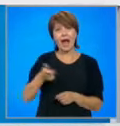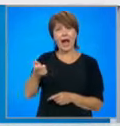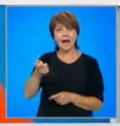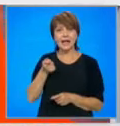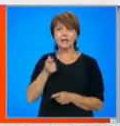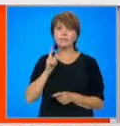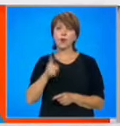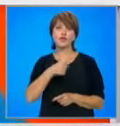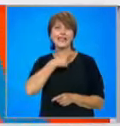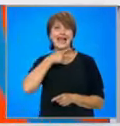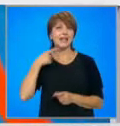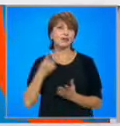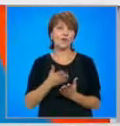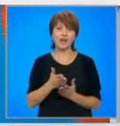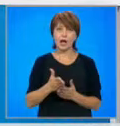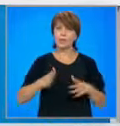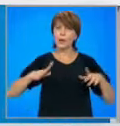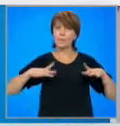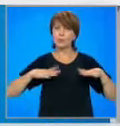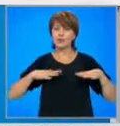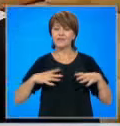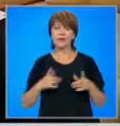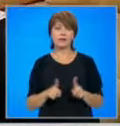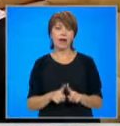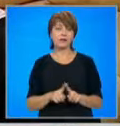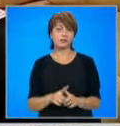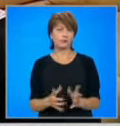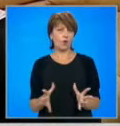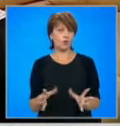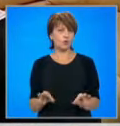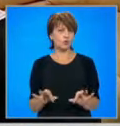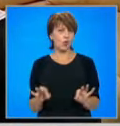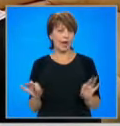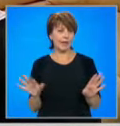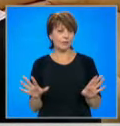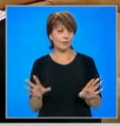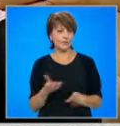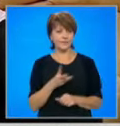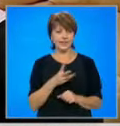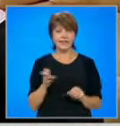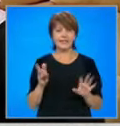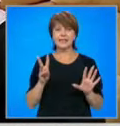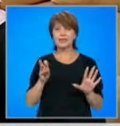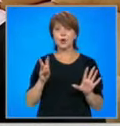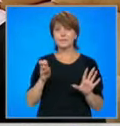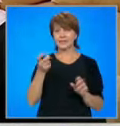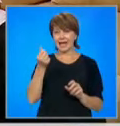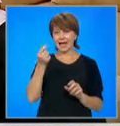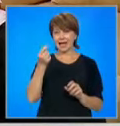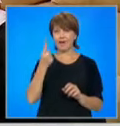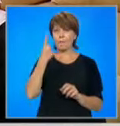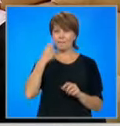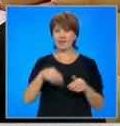може да се окаже рисков вариант и почивката да ни излезе солено. 380 лева, all inclusive, на първа линия,